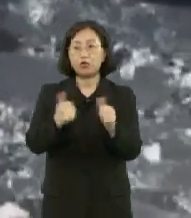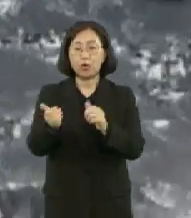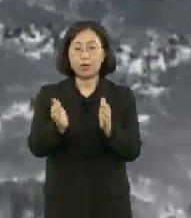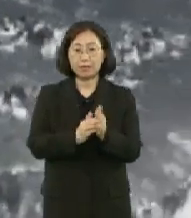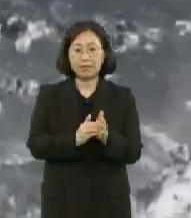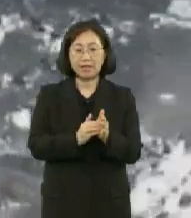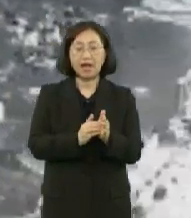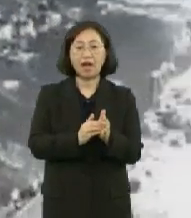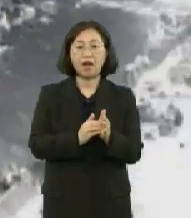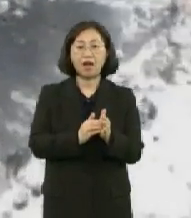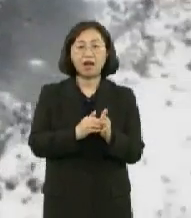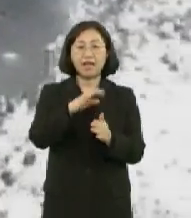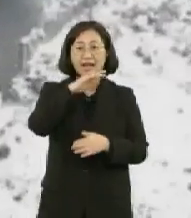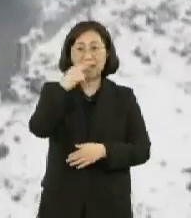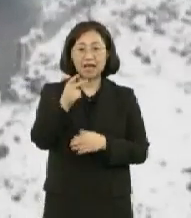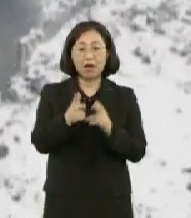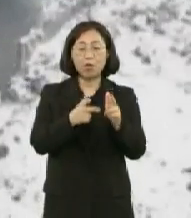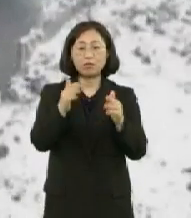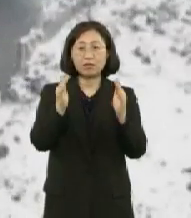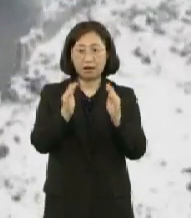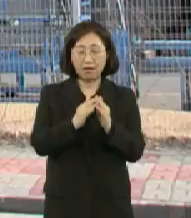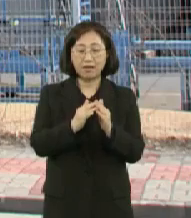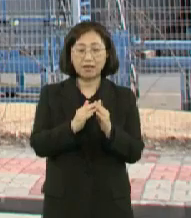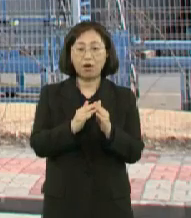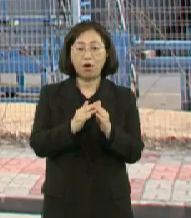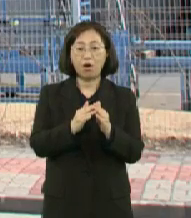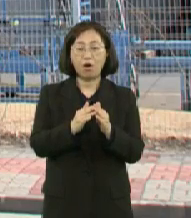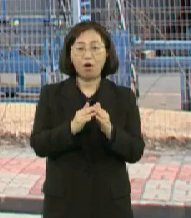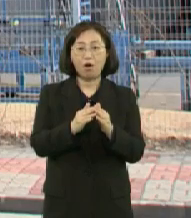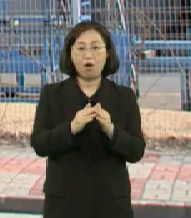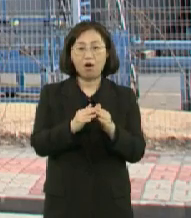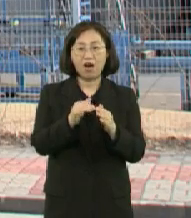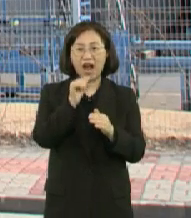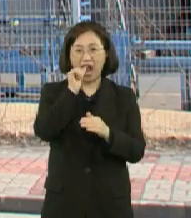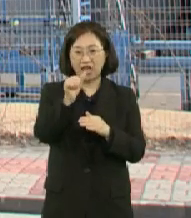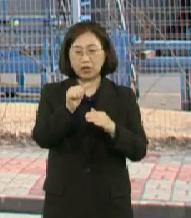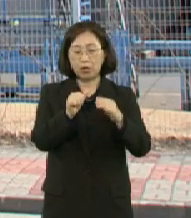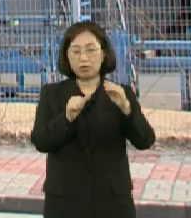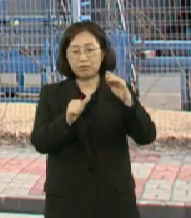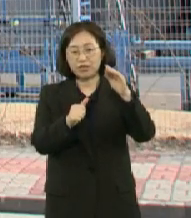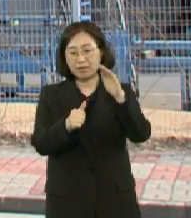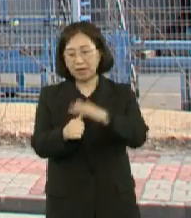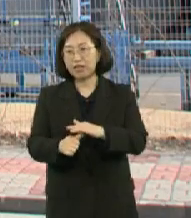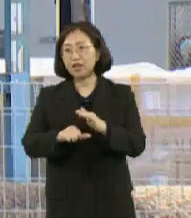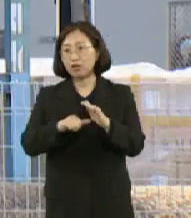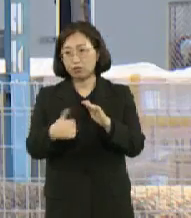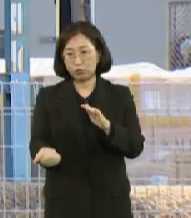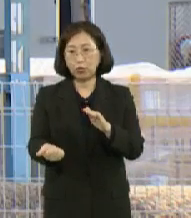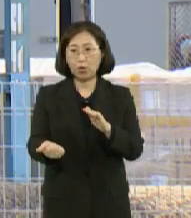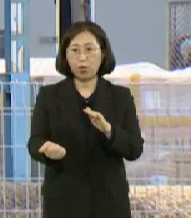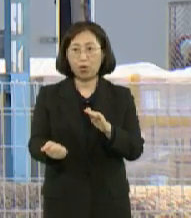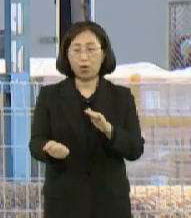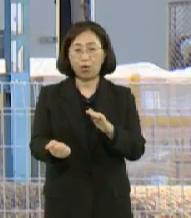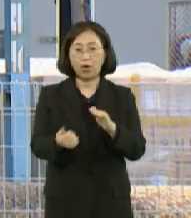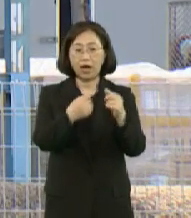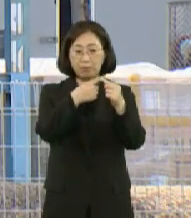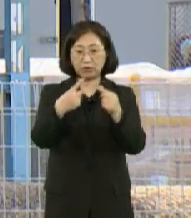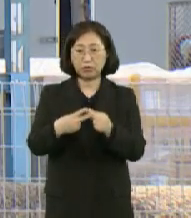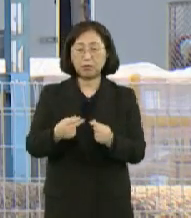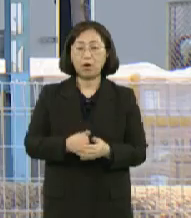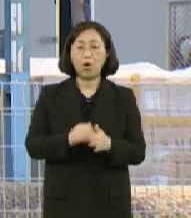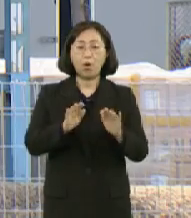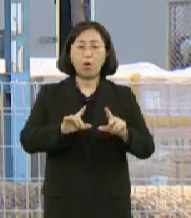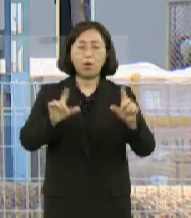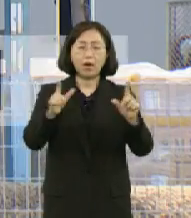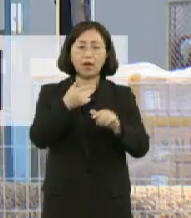현대제철 예산 공장에서 20대 하청 노동자가 1톤 무게 철골 구조물에 깔려 숨지는 사고까지 발생했습니다.